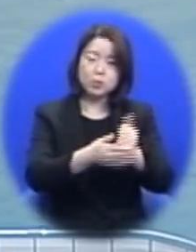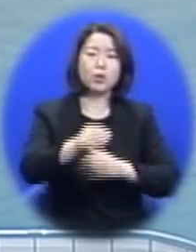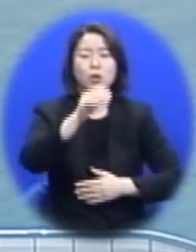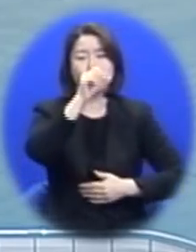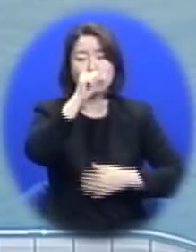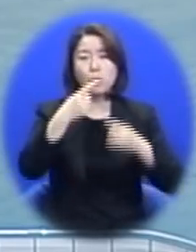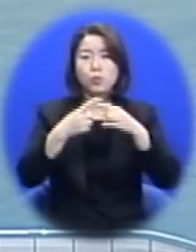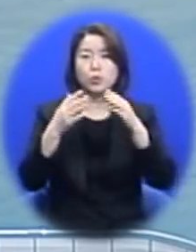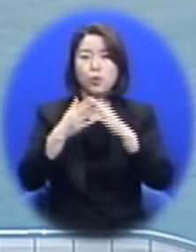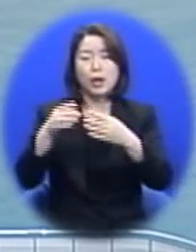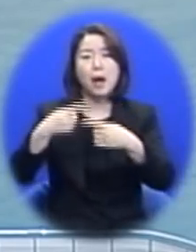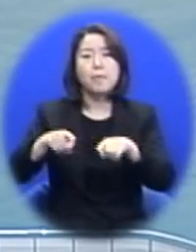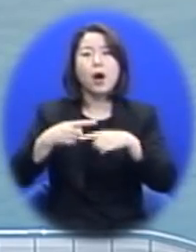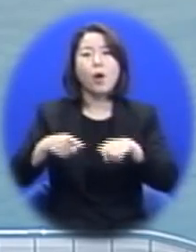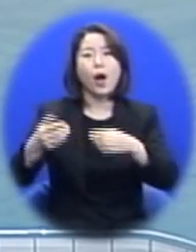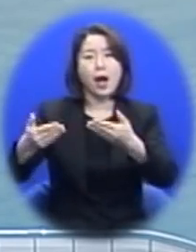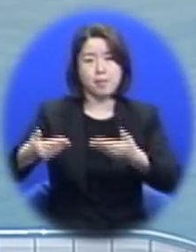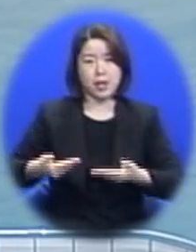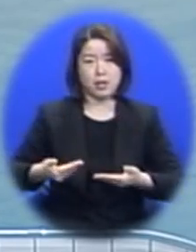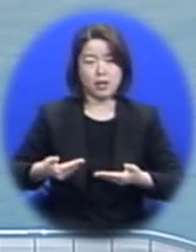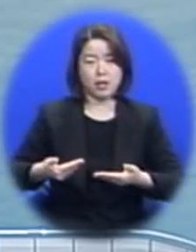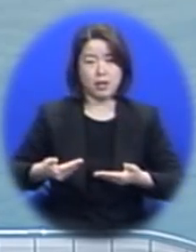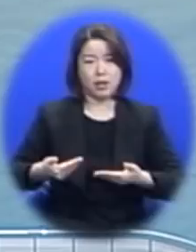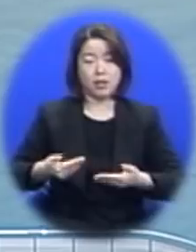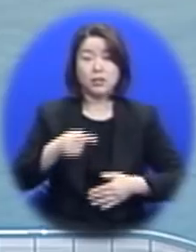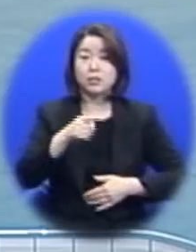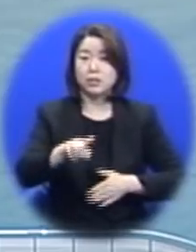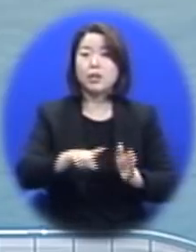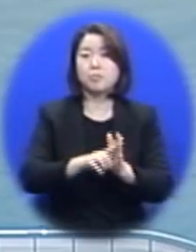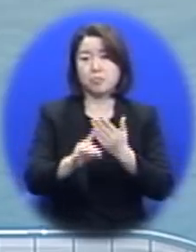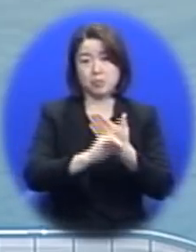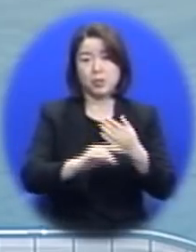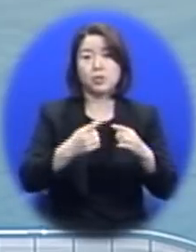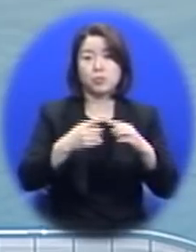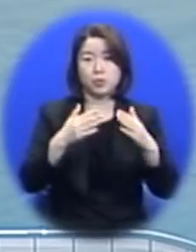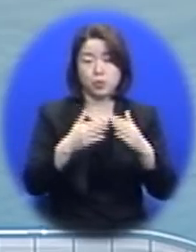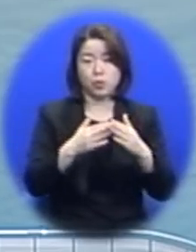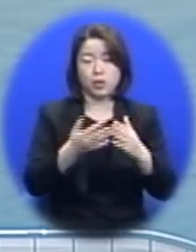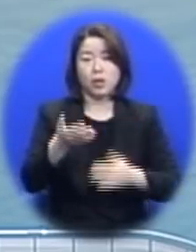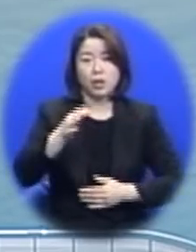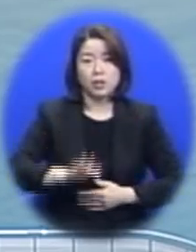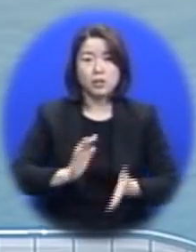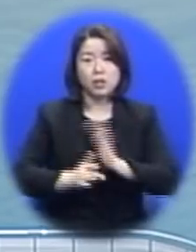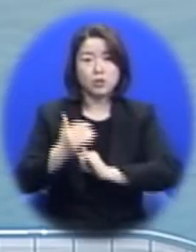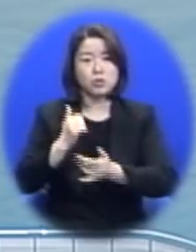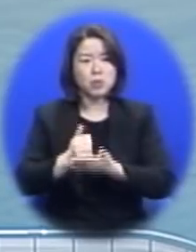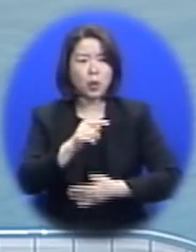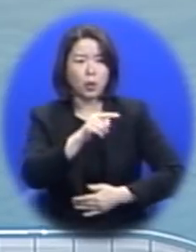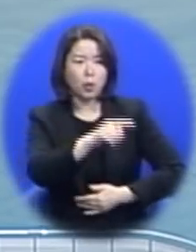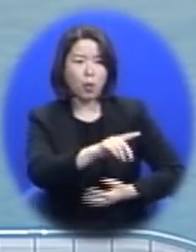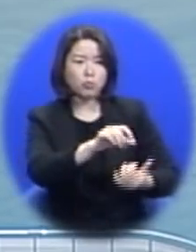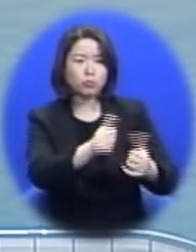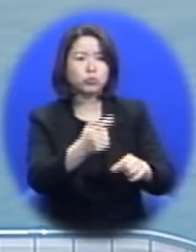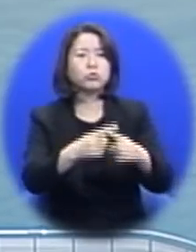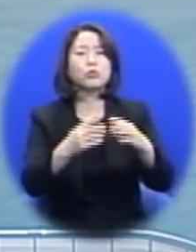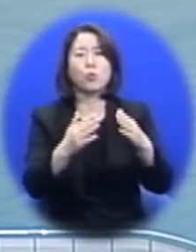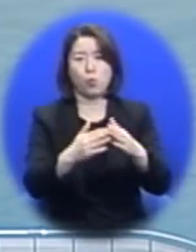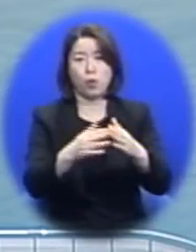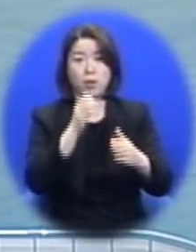교회라고 평가받았던 교회가 사대교회였는데 예수님께서는 너는 죽은 교회야 이렇게